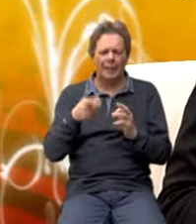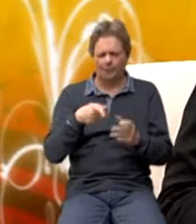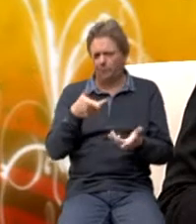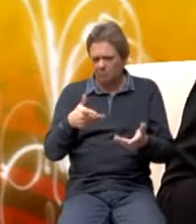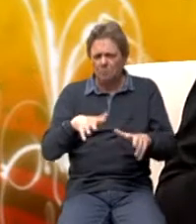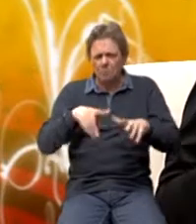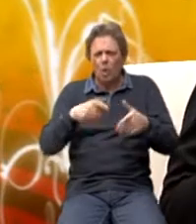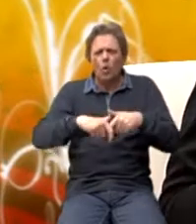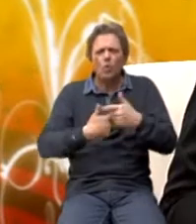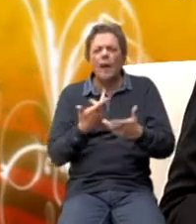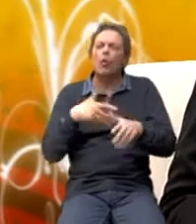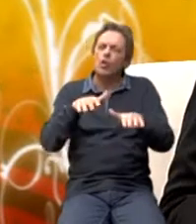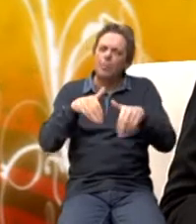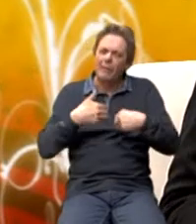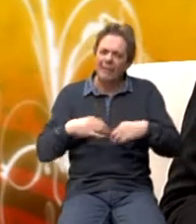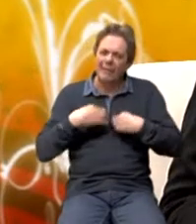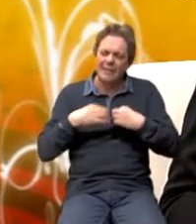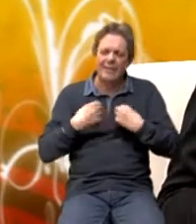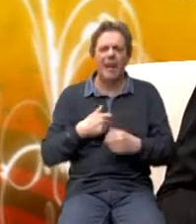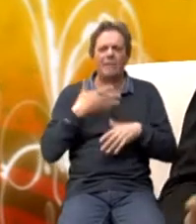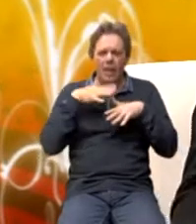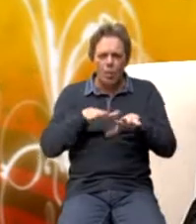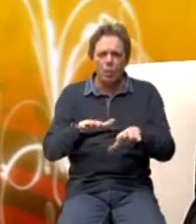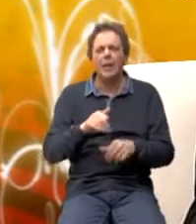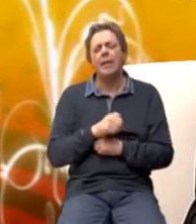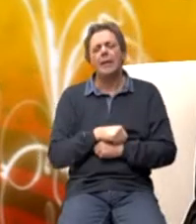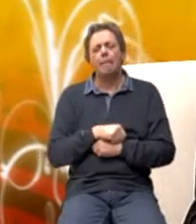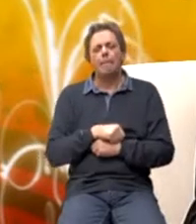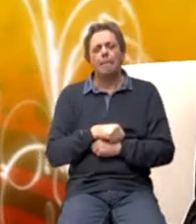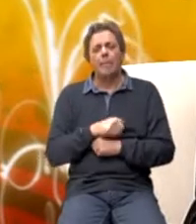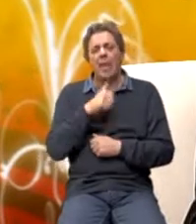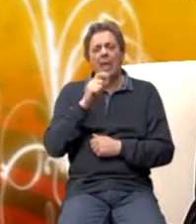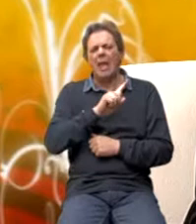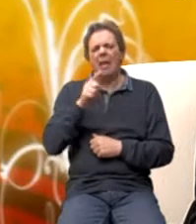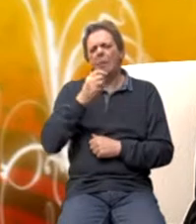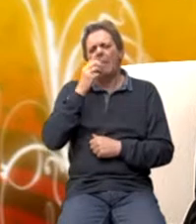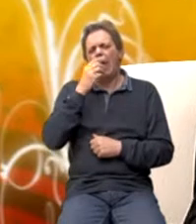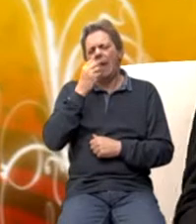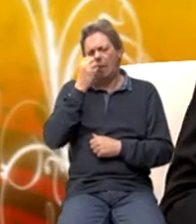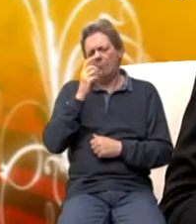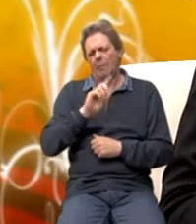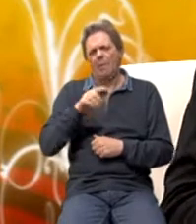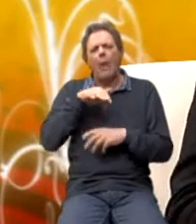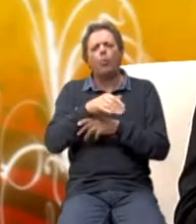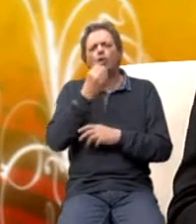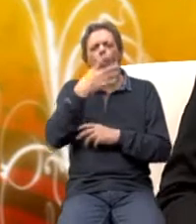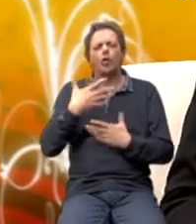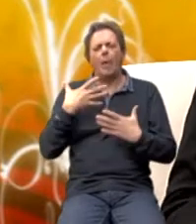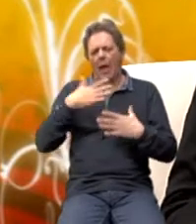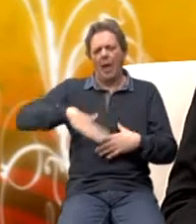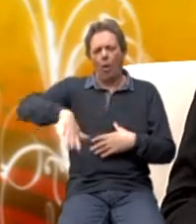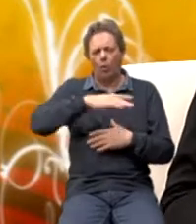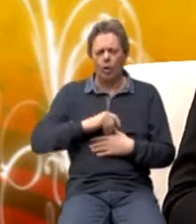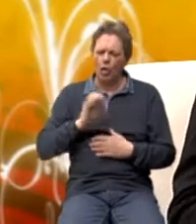sredstva koja su prihvatljiva za zdravlje ljudi i i ne utječu negativno na okoliš. Znači, jako se vodi